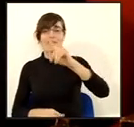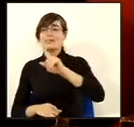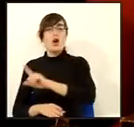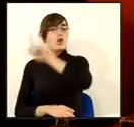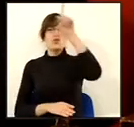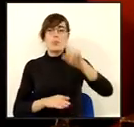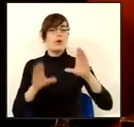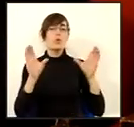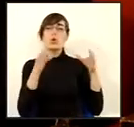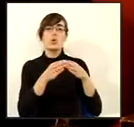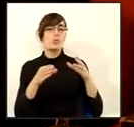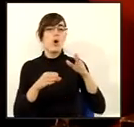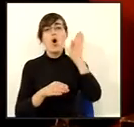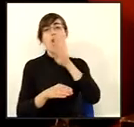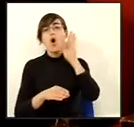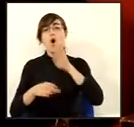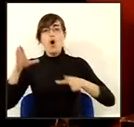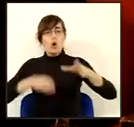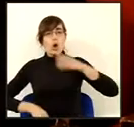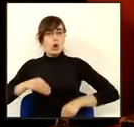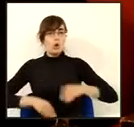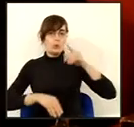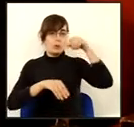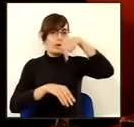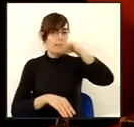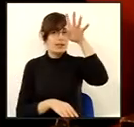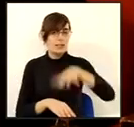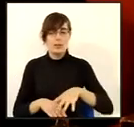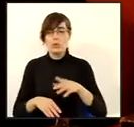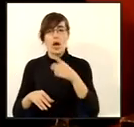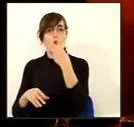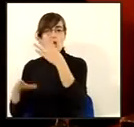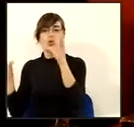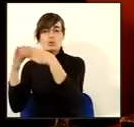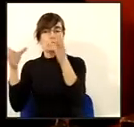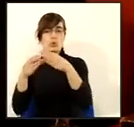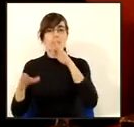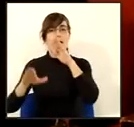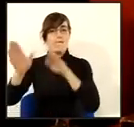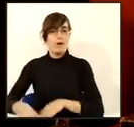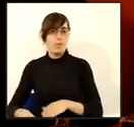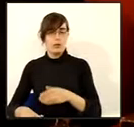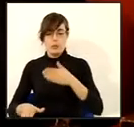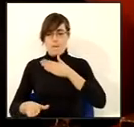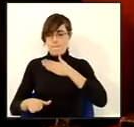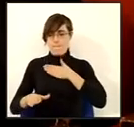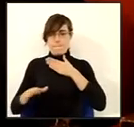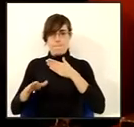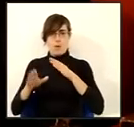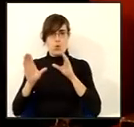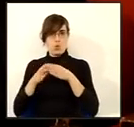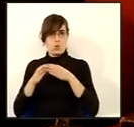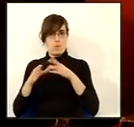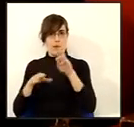temps ens ha donat la raó. Els regidors dels grups municipals hi van votar a favor, els regidors del meu